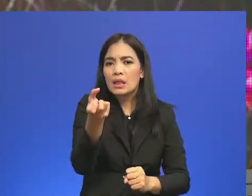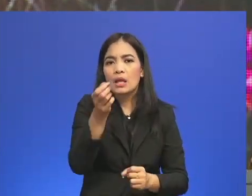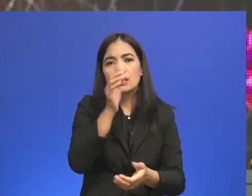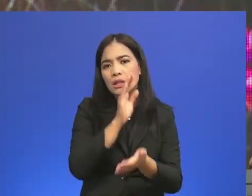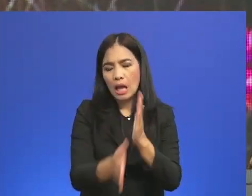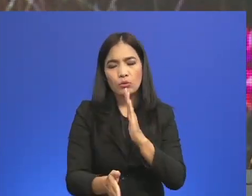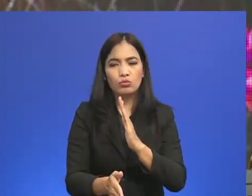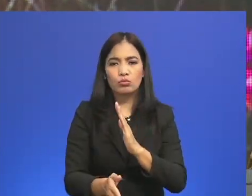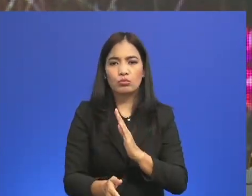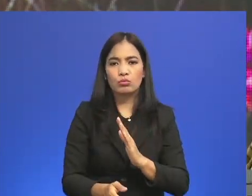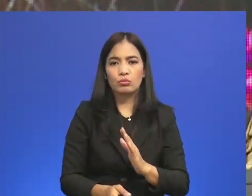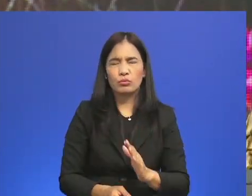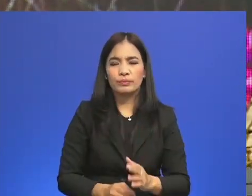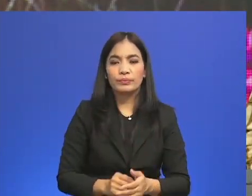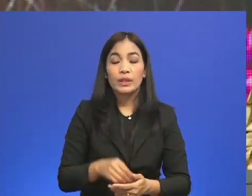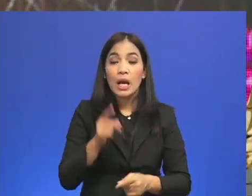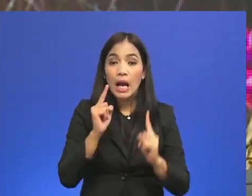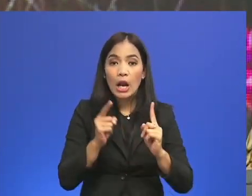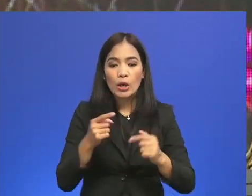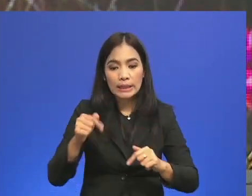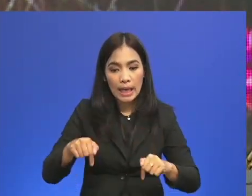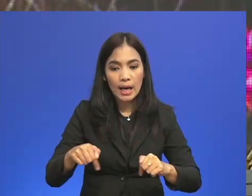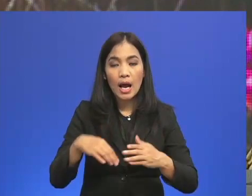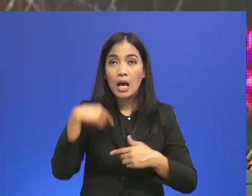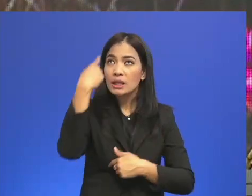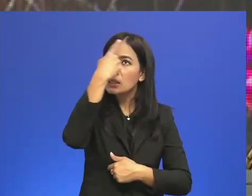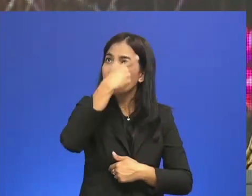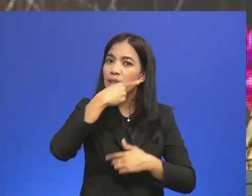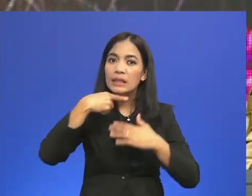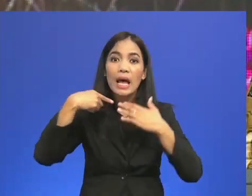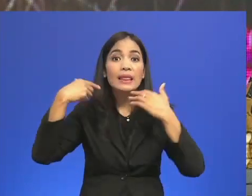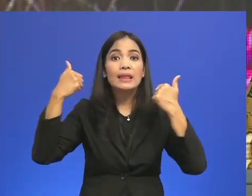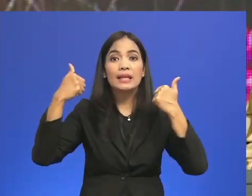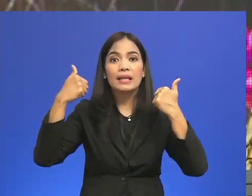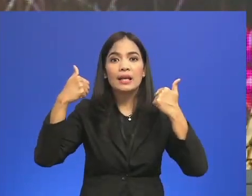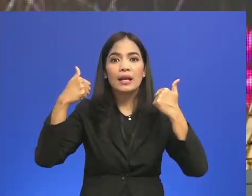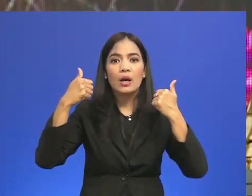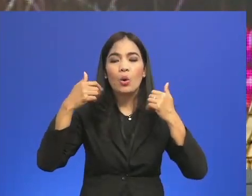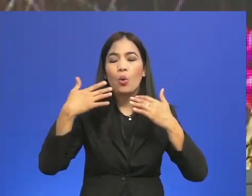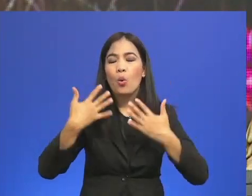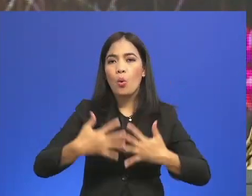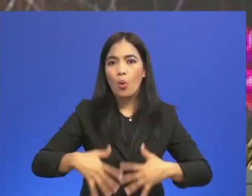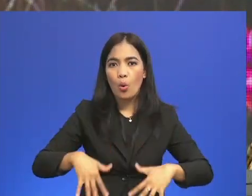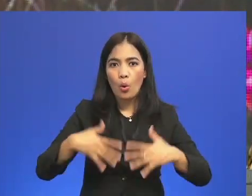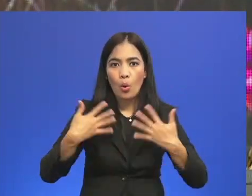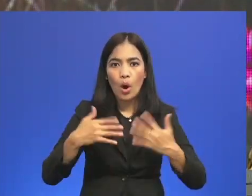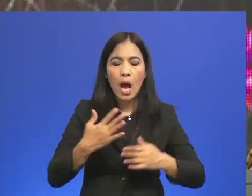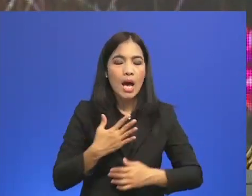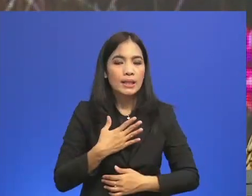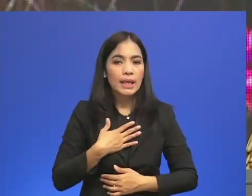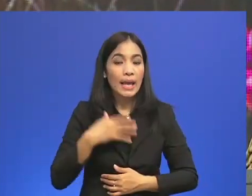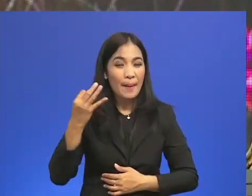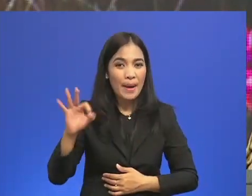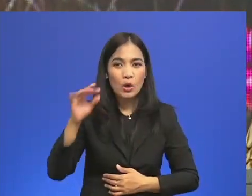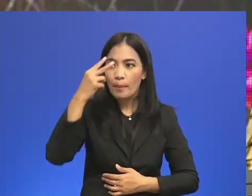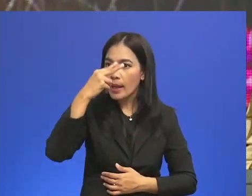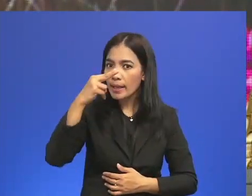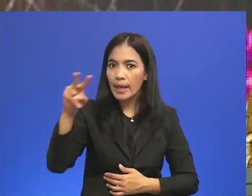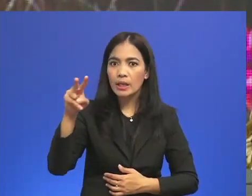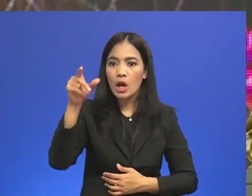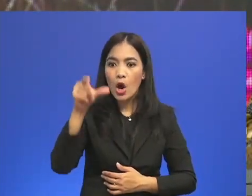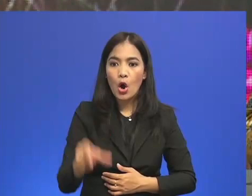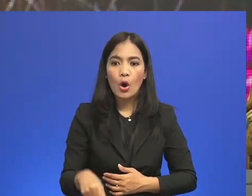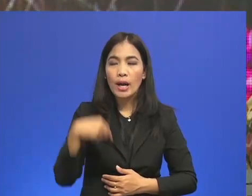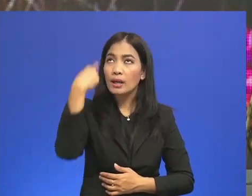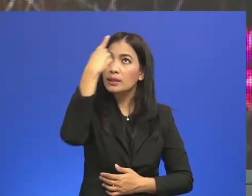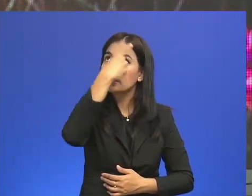Ya. Kalau saudara sekarang cantik. Aduh saudara, saya baru melihat wanita cantik